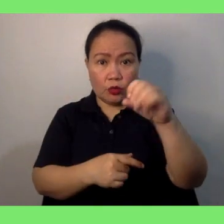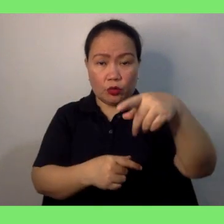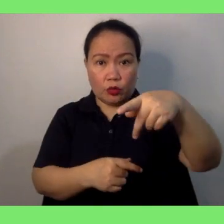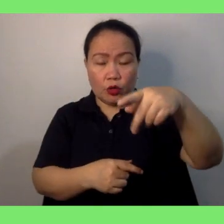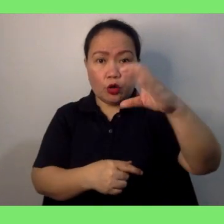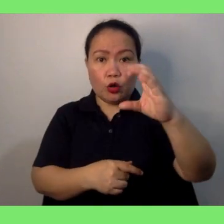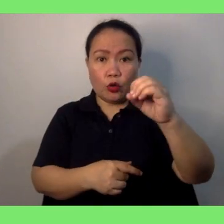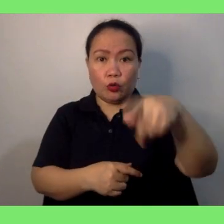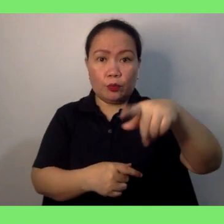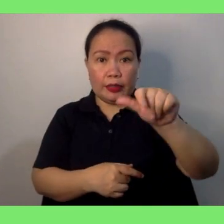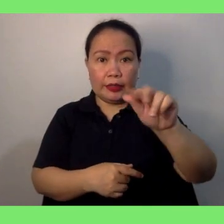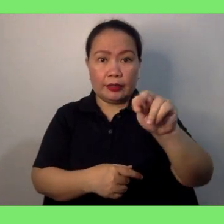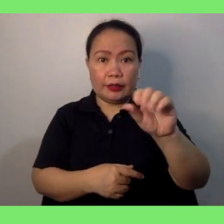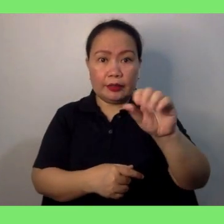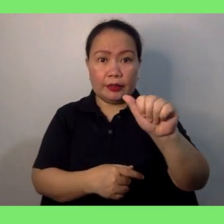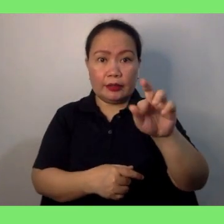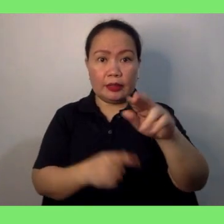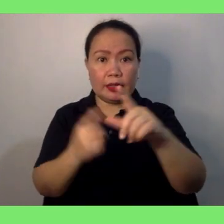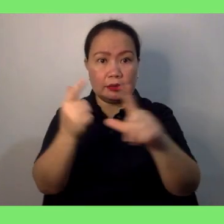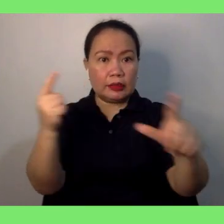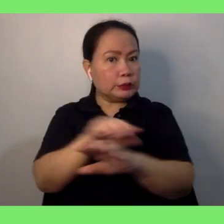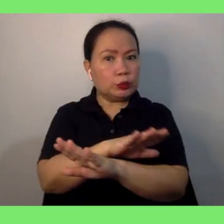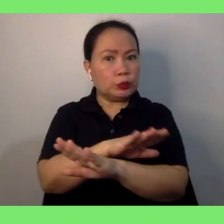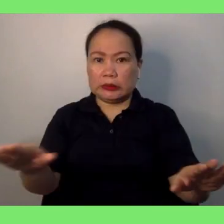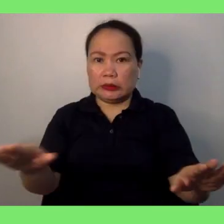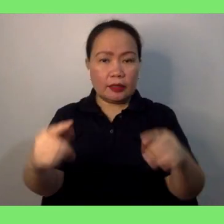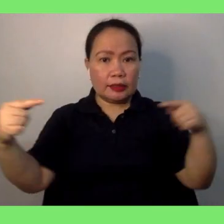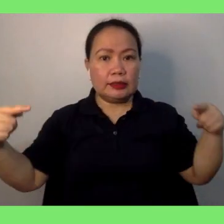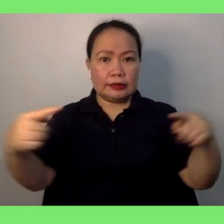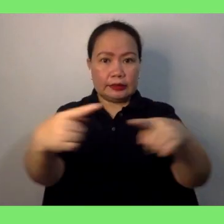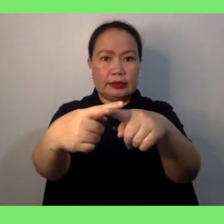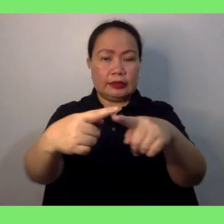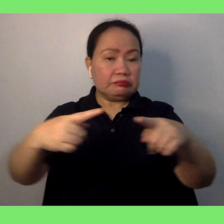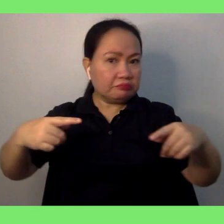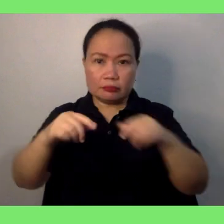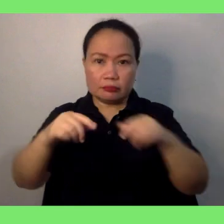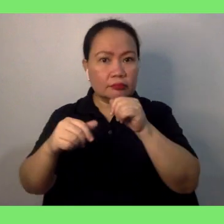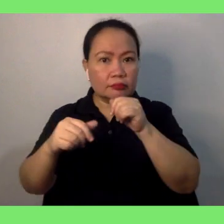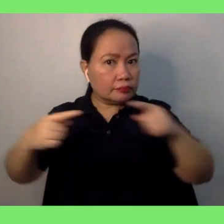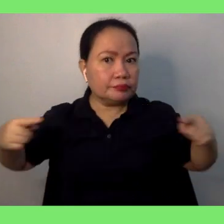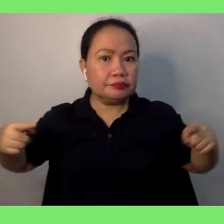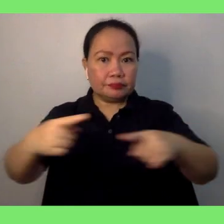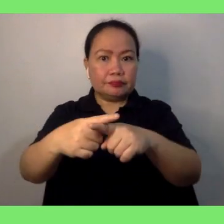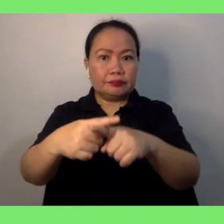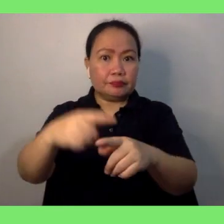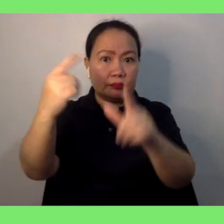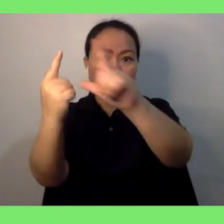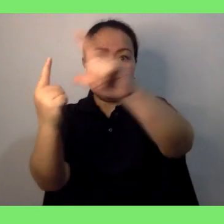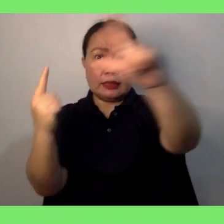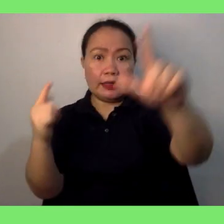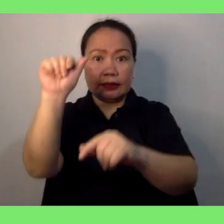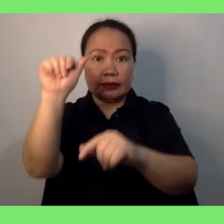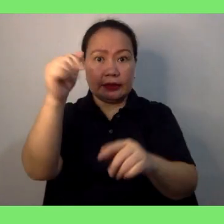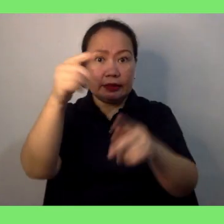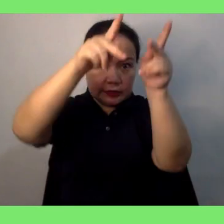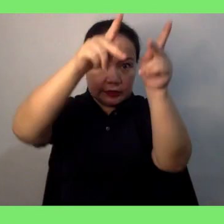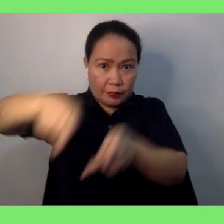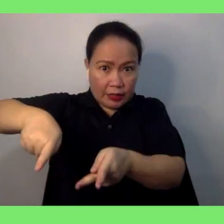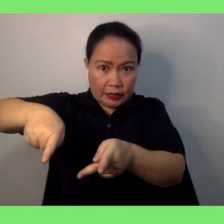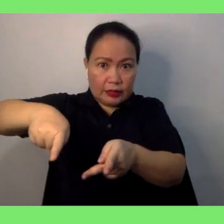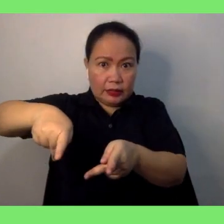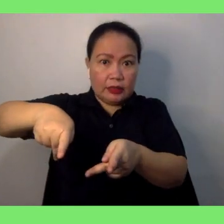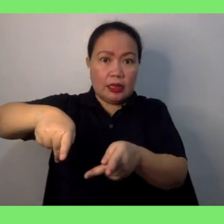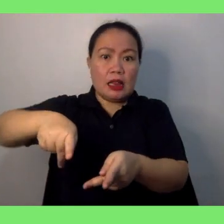do not intersect. So, these are the example. Ayan. So, paano siya babasahin? Line A is parallel to line B. So, this is